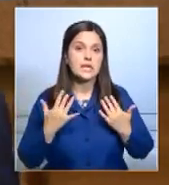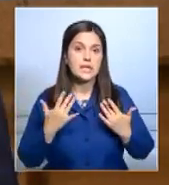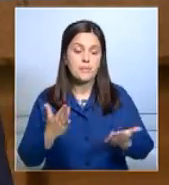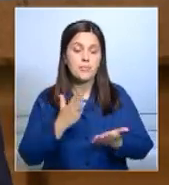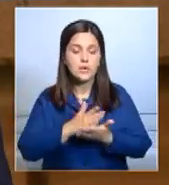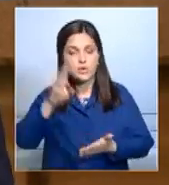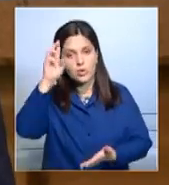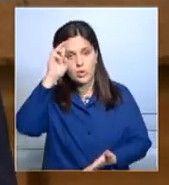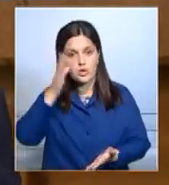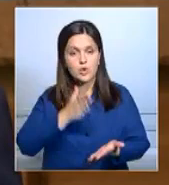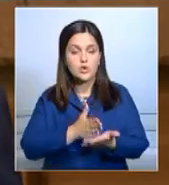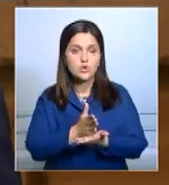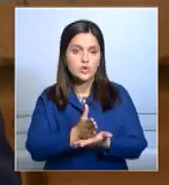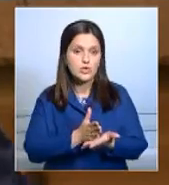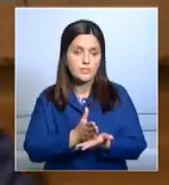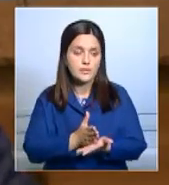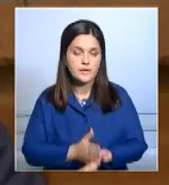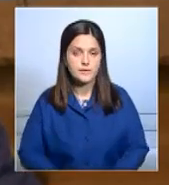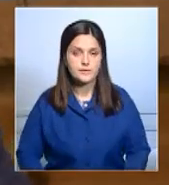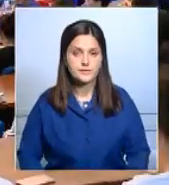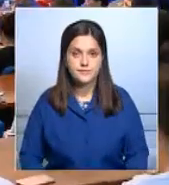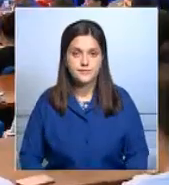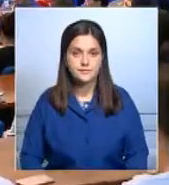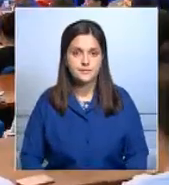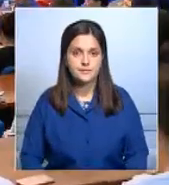службе, заходить на правоохранительную службу.